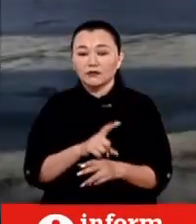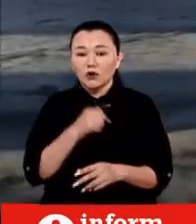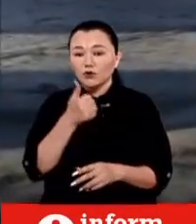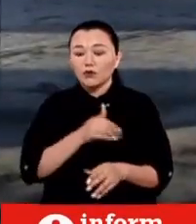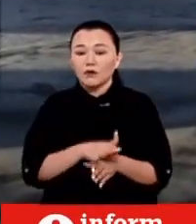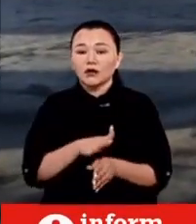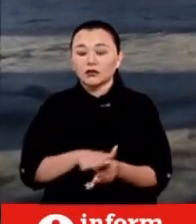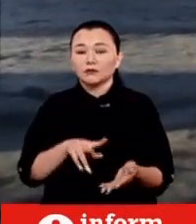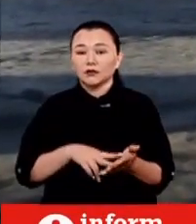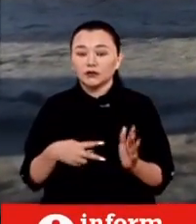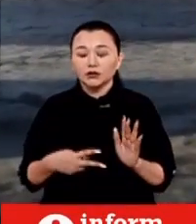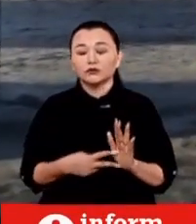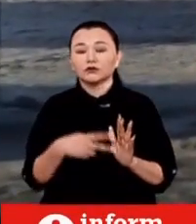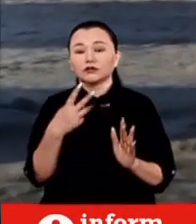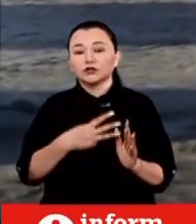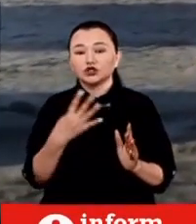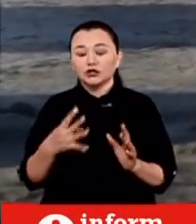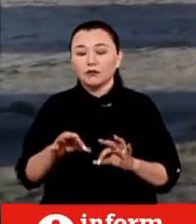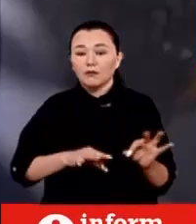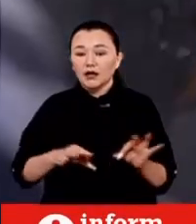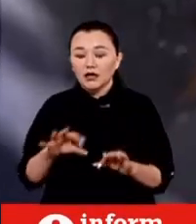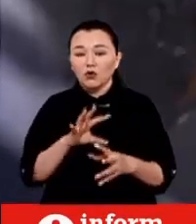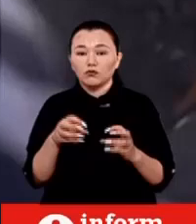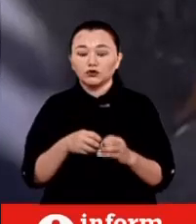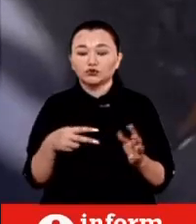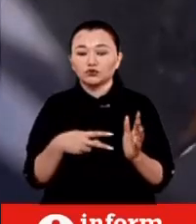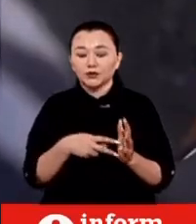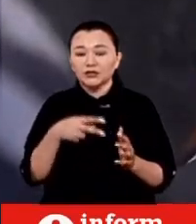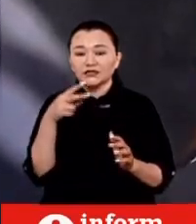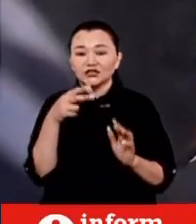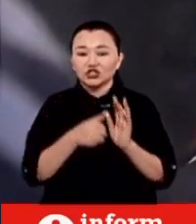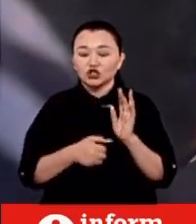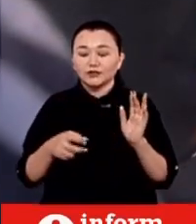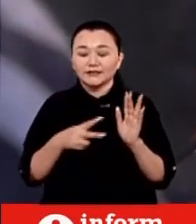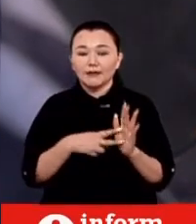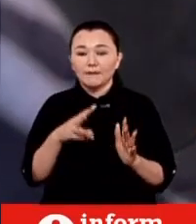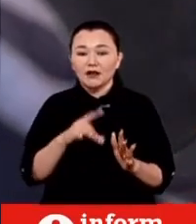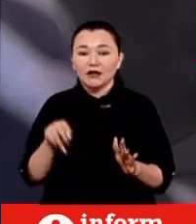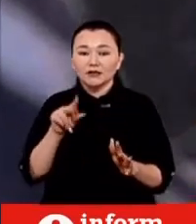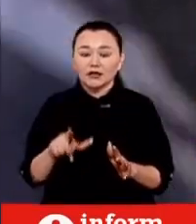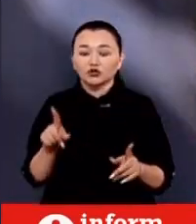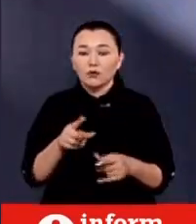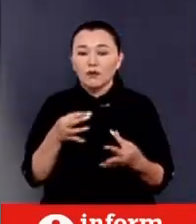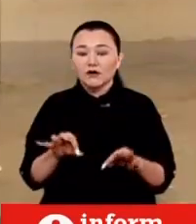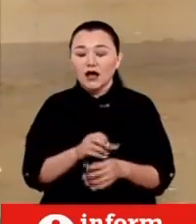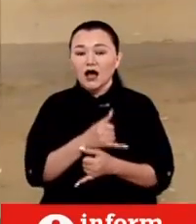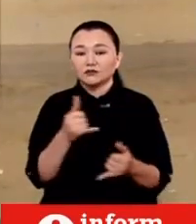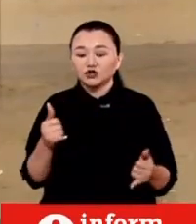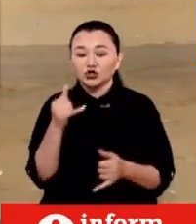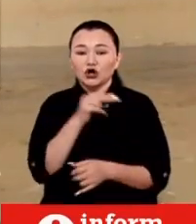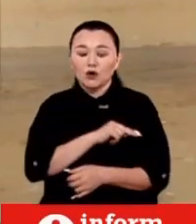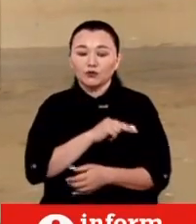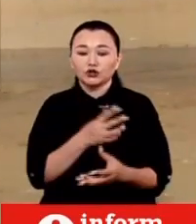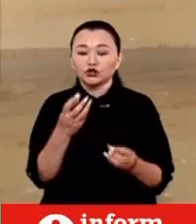планируется реализовать 34 индустриальных проектов на общую сумму свыше 607 миллиардов тенге, что позволит обеспечить работой